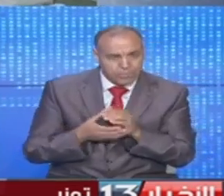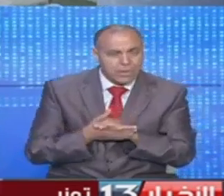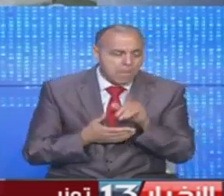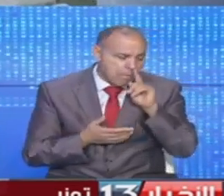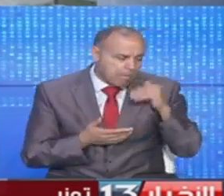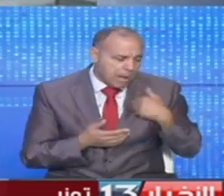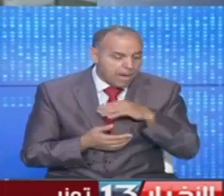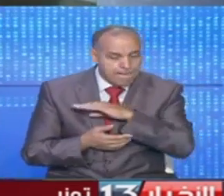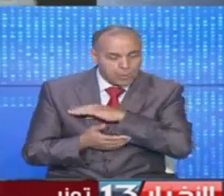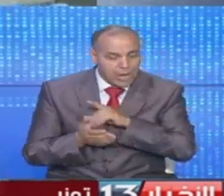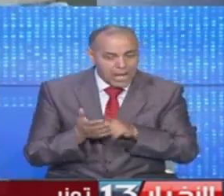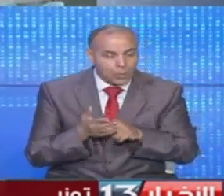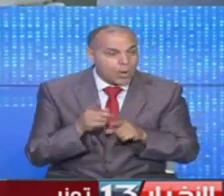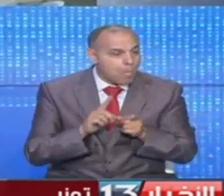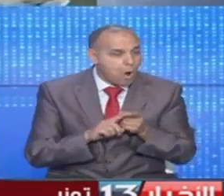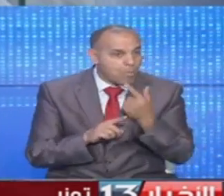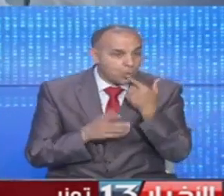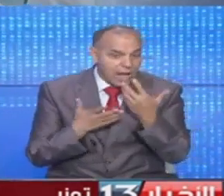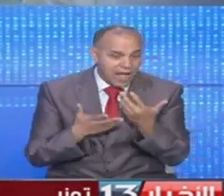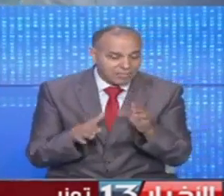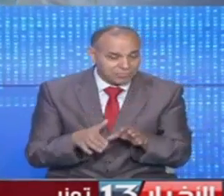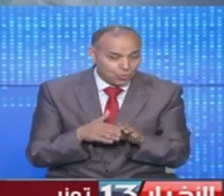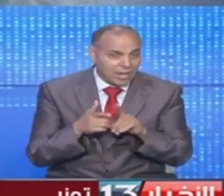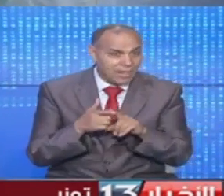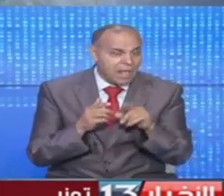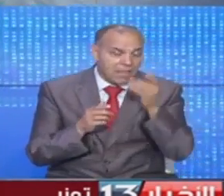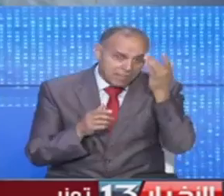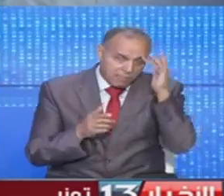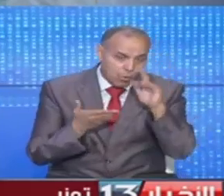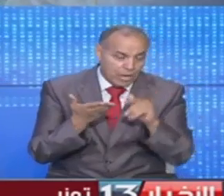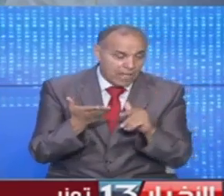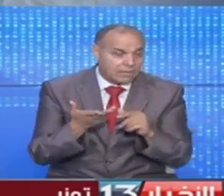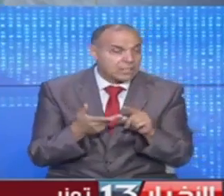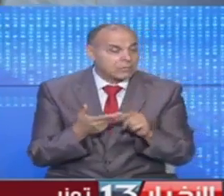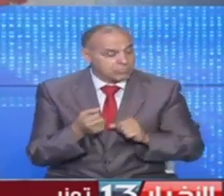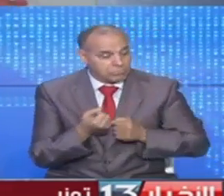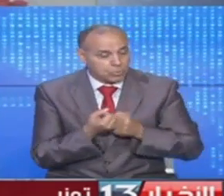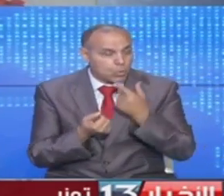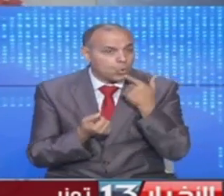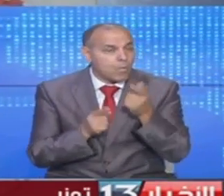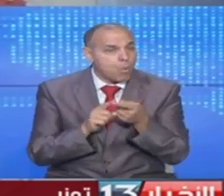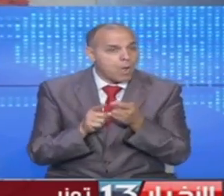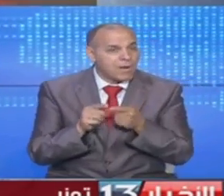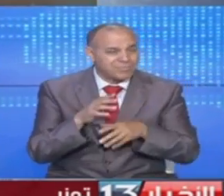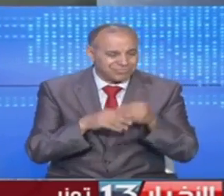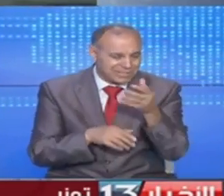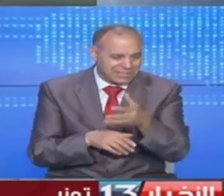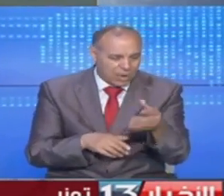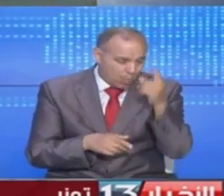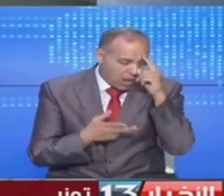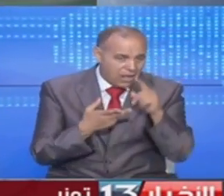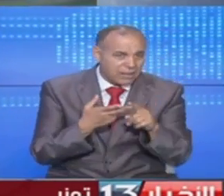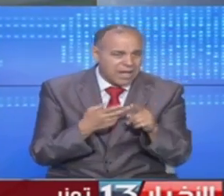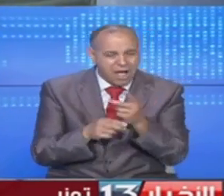الأولياء بدورهم أكدوا على أهمية مثل هذه التظاهرات الثقافية التي تساهم بشكل مهم في إخراج أبنائهم